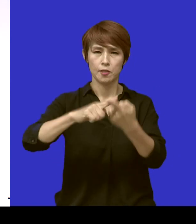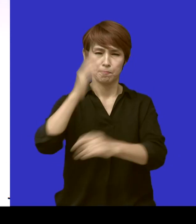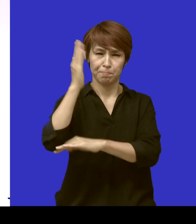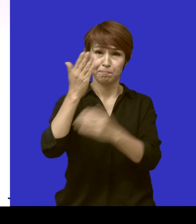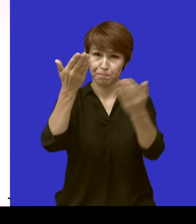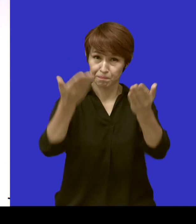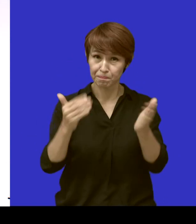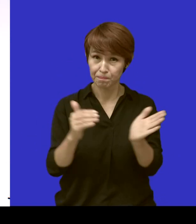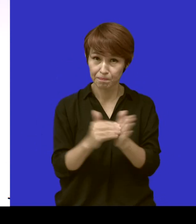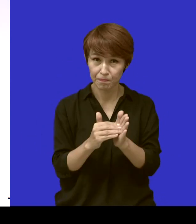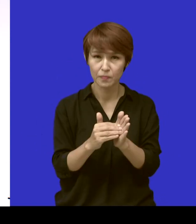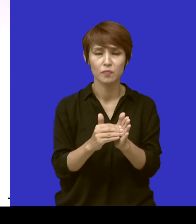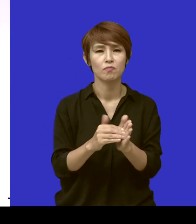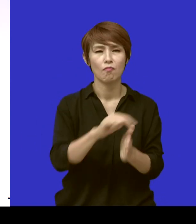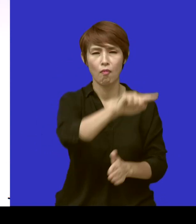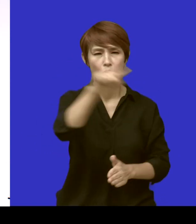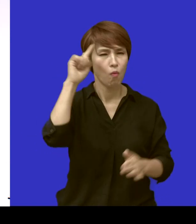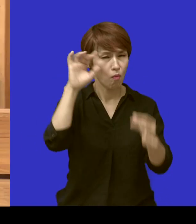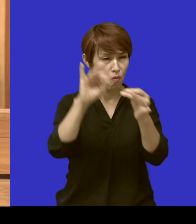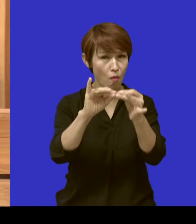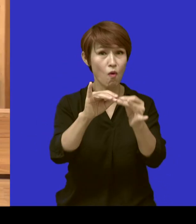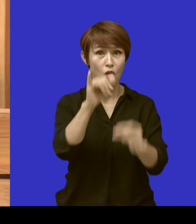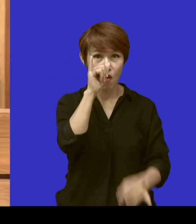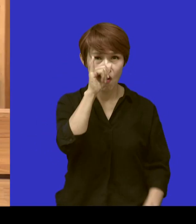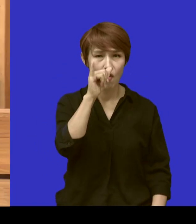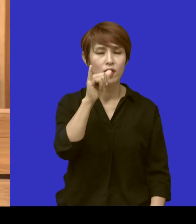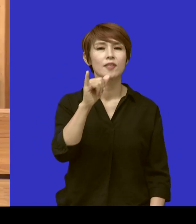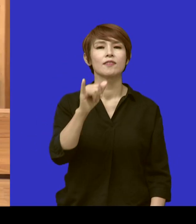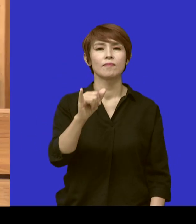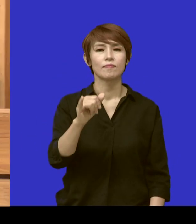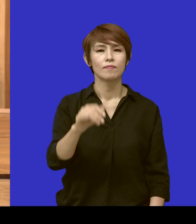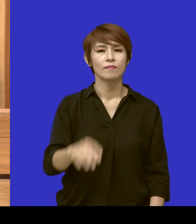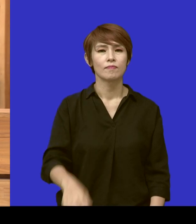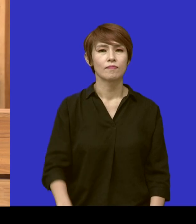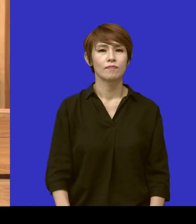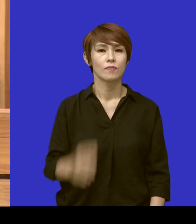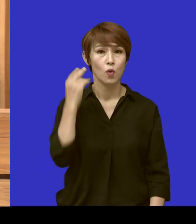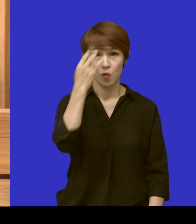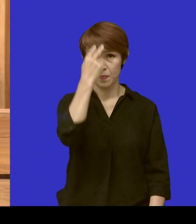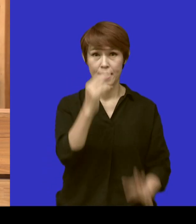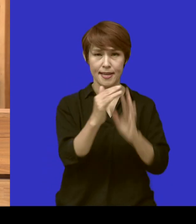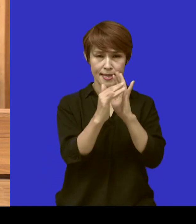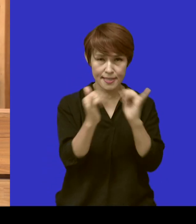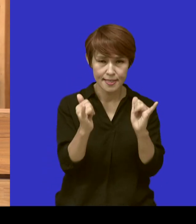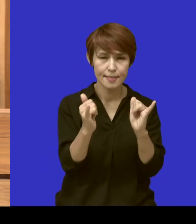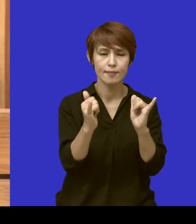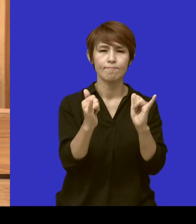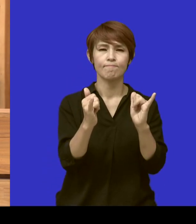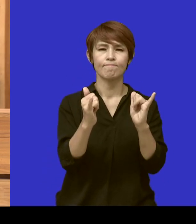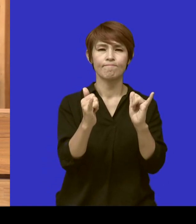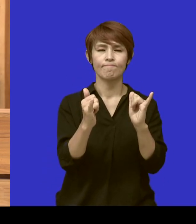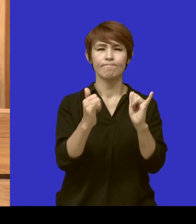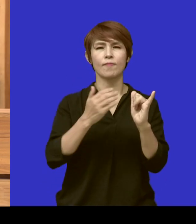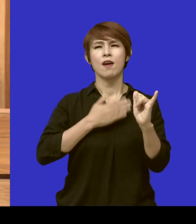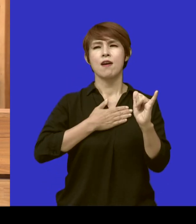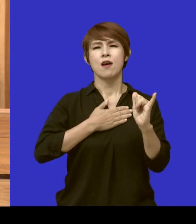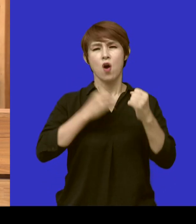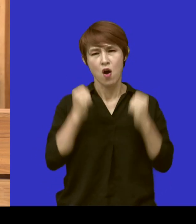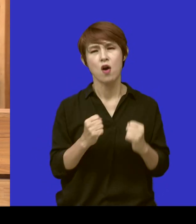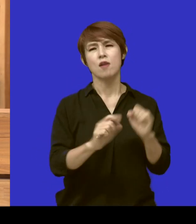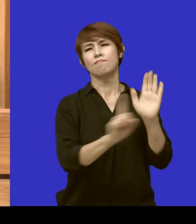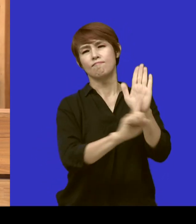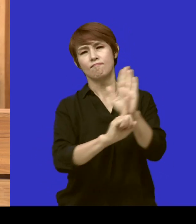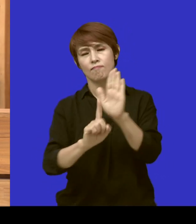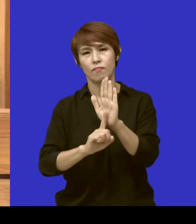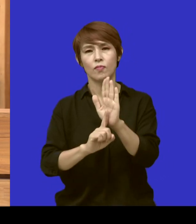많은 분들 공감하는 의견은 세상 밖으로 나와서 우리의 소리를 내고 또 많은 성도님들이 함께